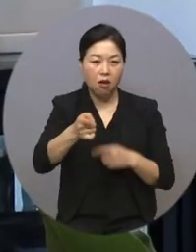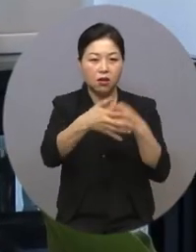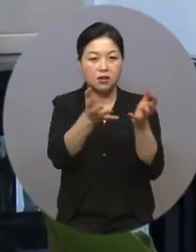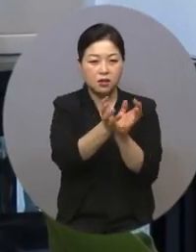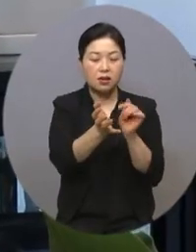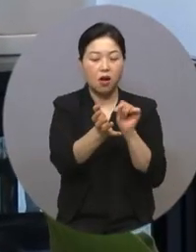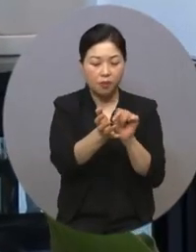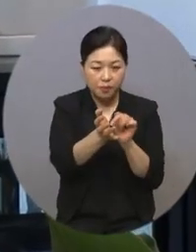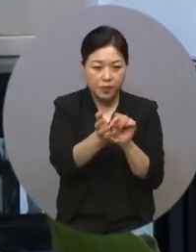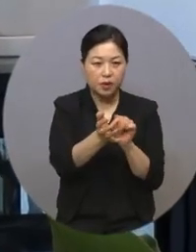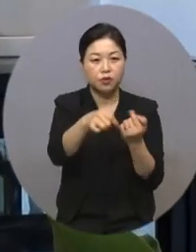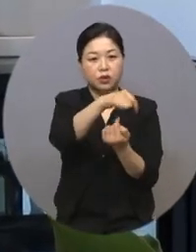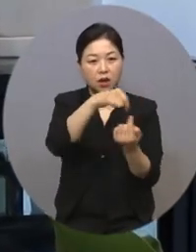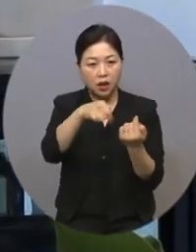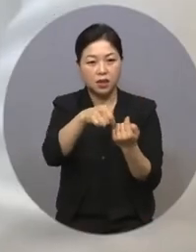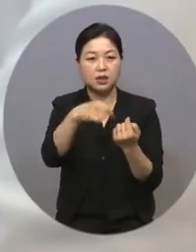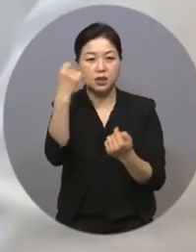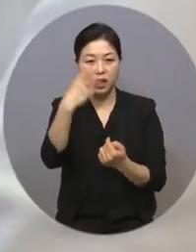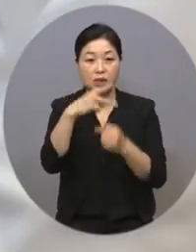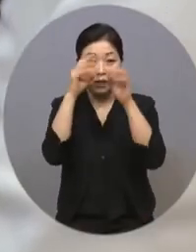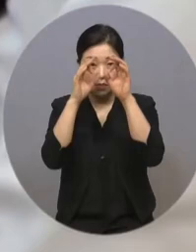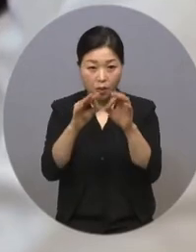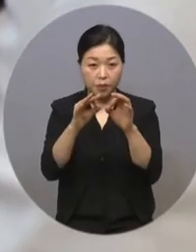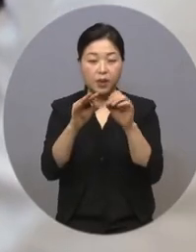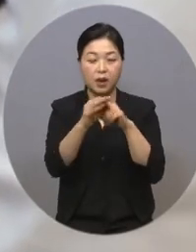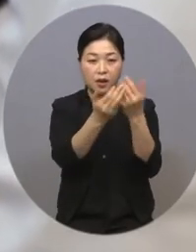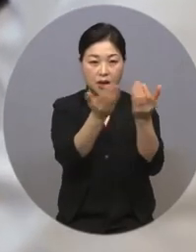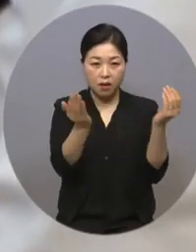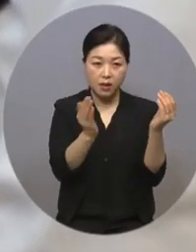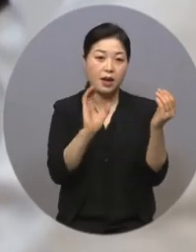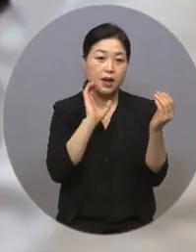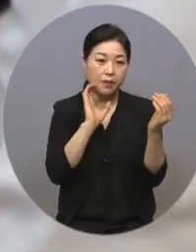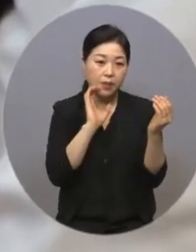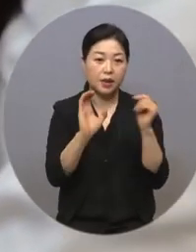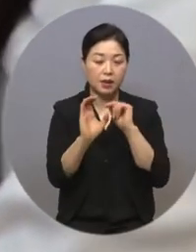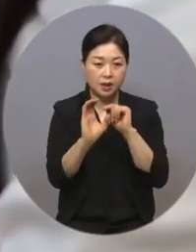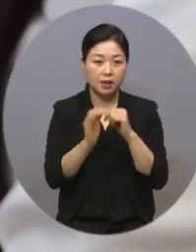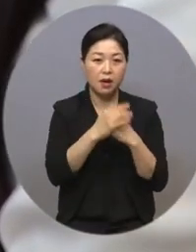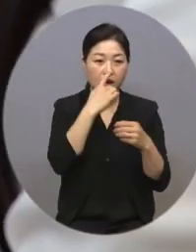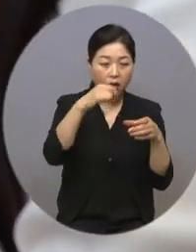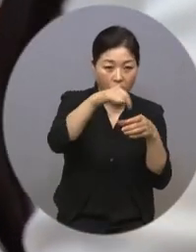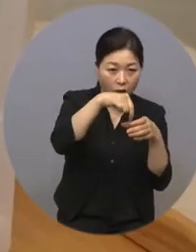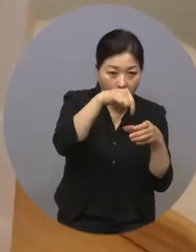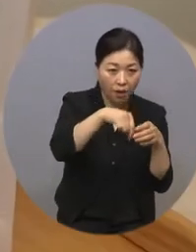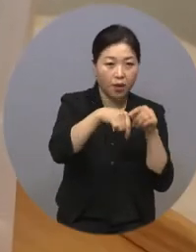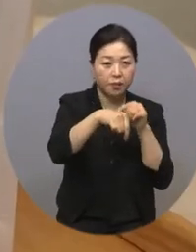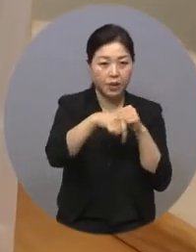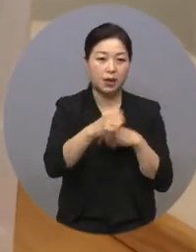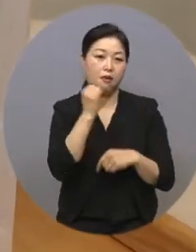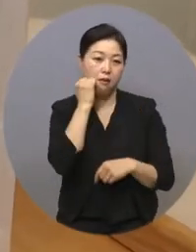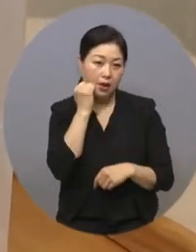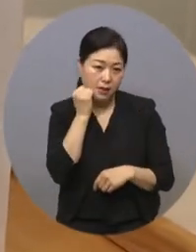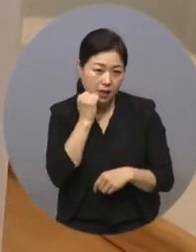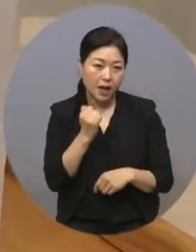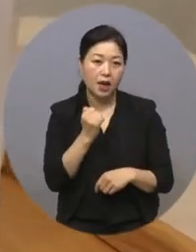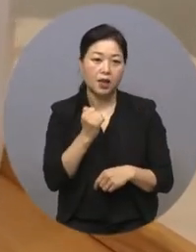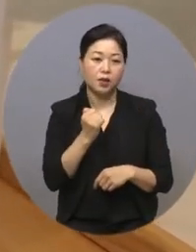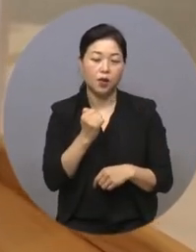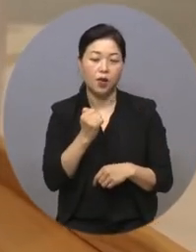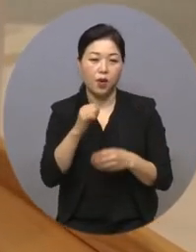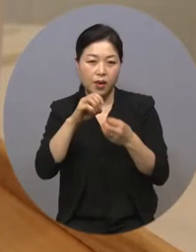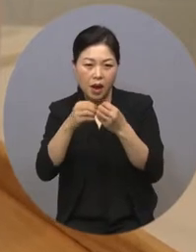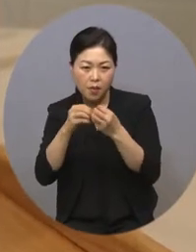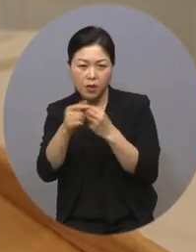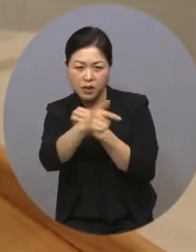다시봄 갤러리 카페는 커피 외에도 제과류, 레몬청, 부각 등 어르신들의 생산품을